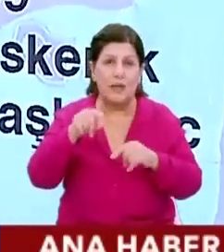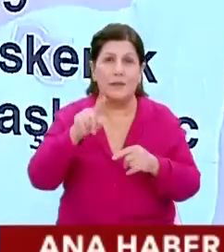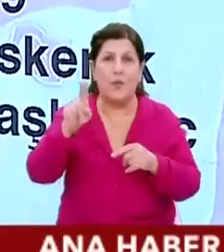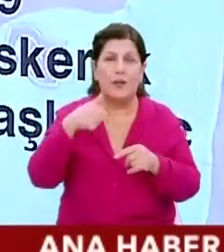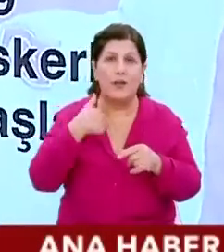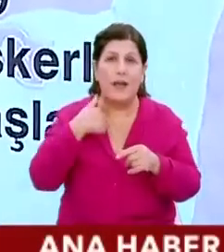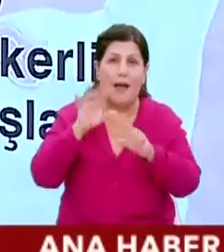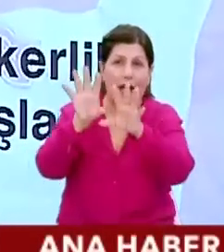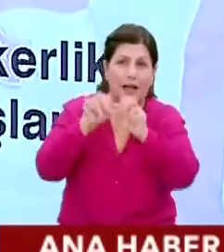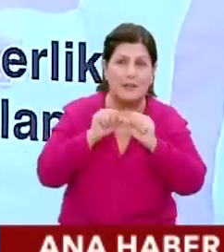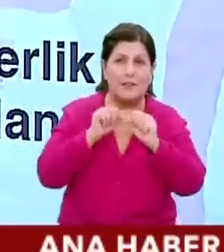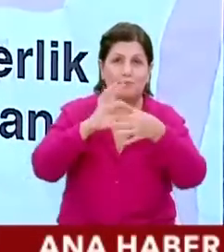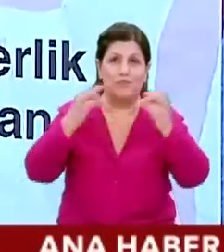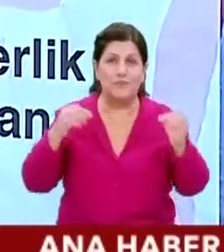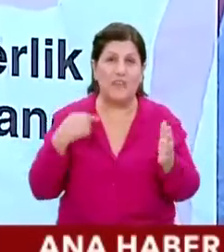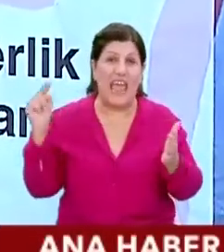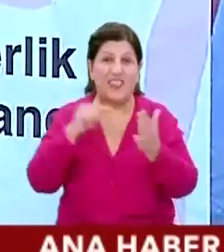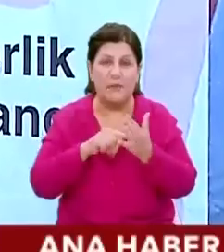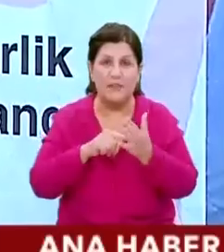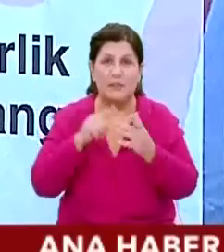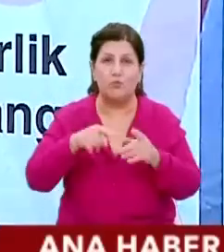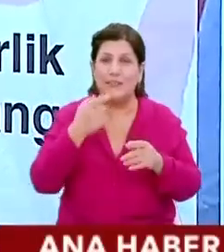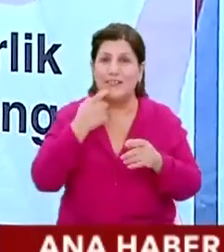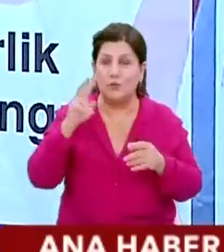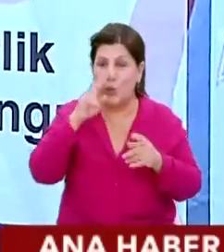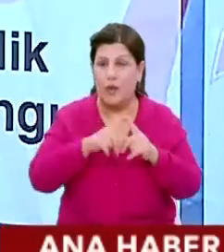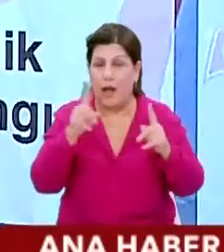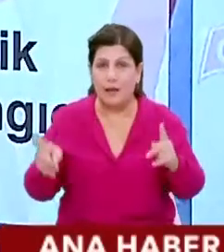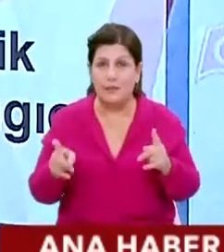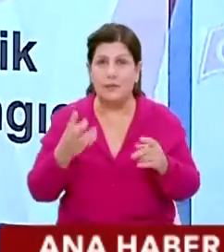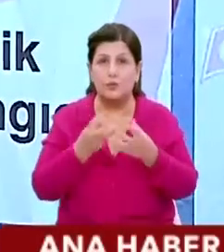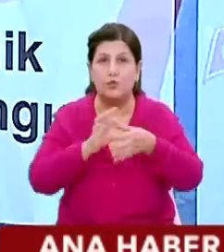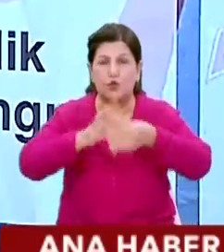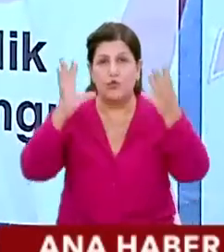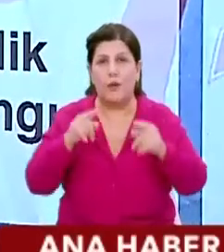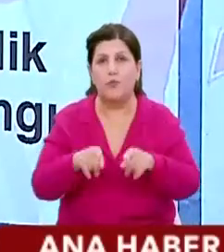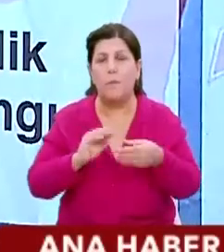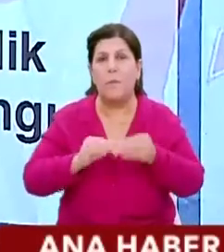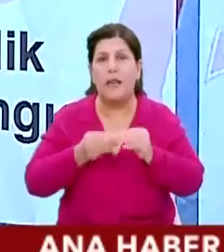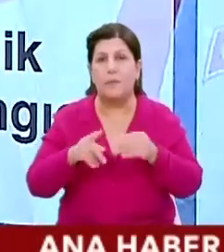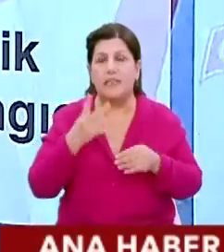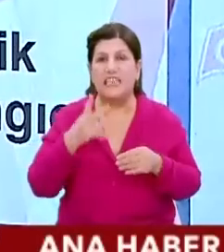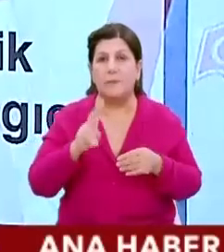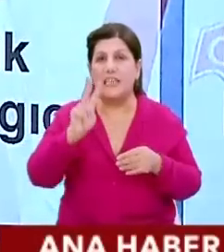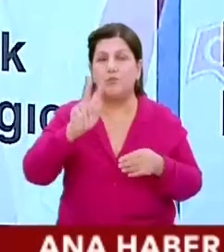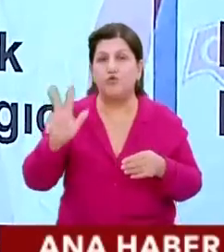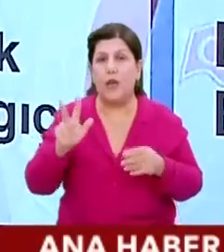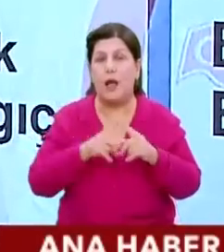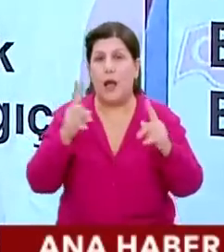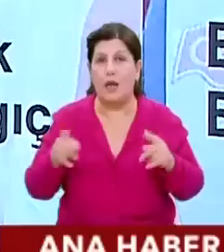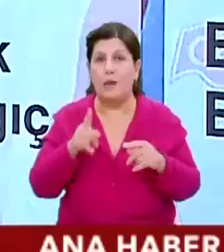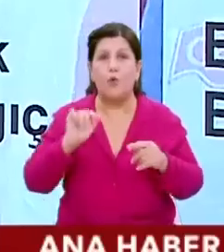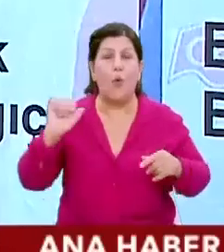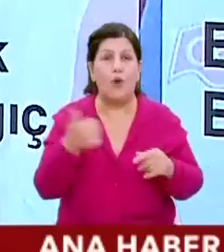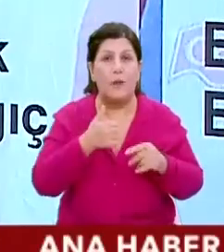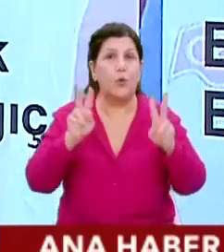çektim aldım cümleyi hedefimiz Bu Yıl sonuna kadar çözmek bu meseleyi 2023'e bu